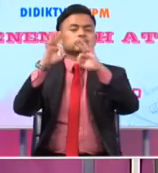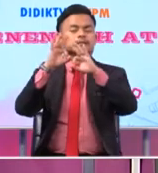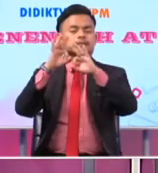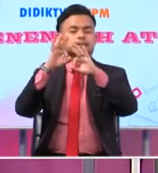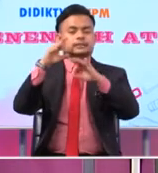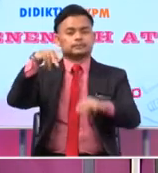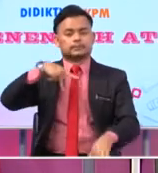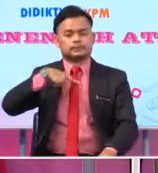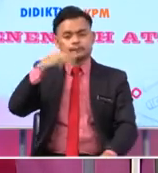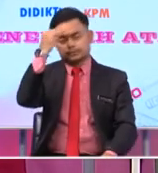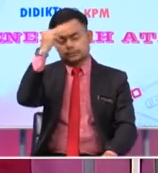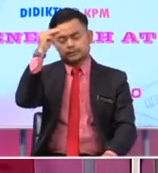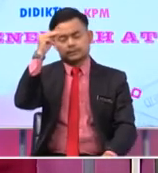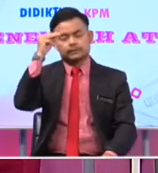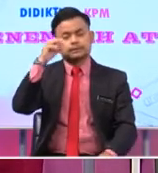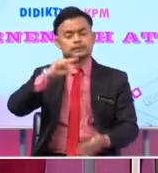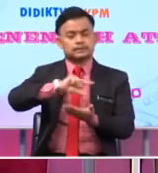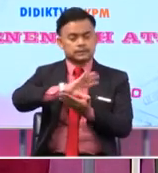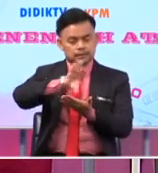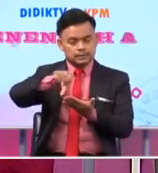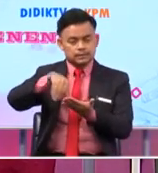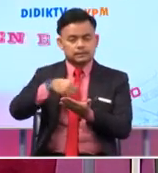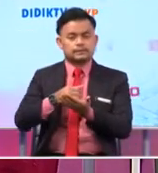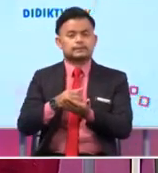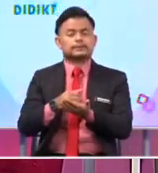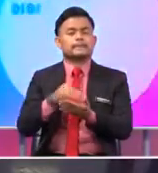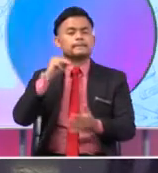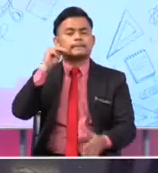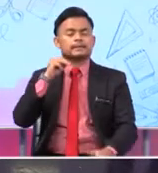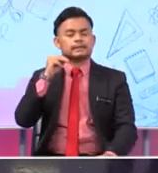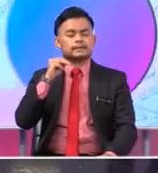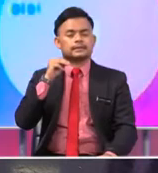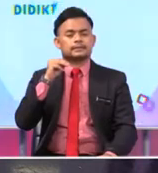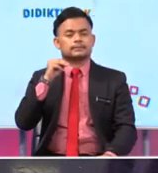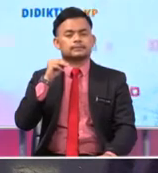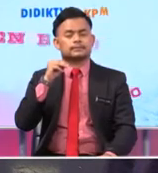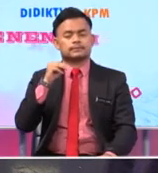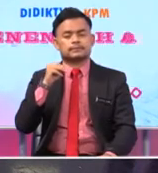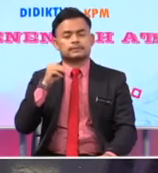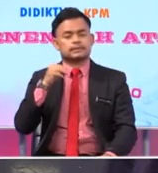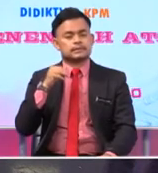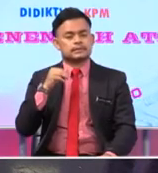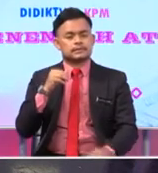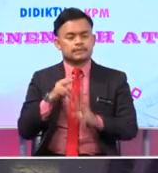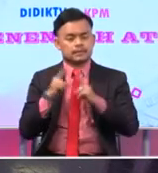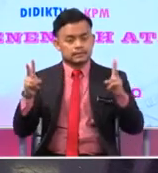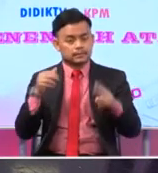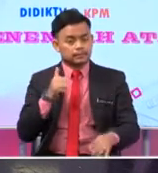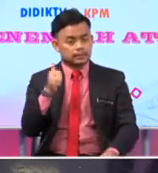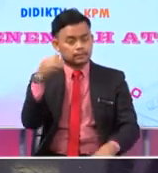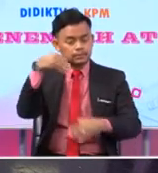Oke secara keseluruhannya cekgu tengok Mira telah menunjukkan prestasi yang sangat baik dalam kelas